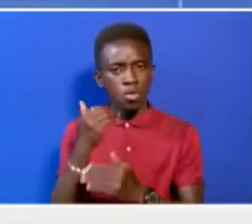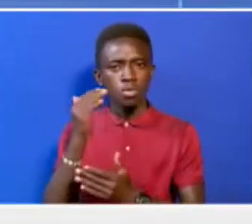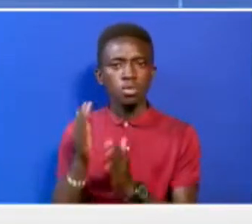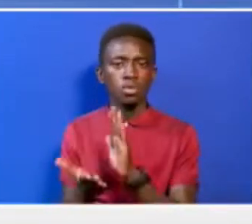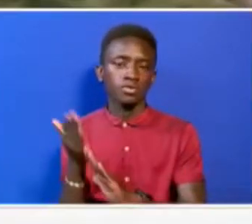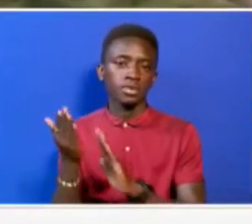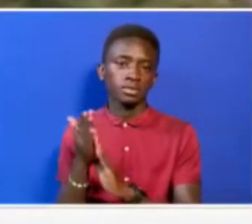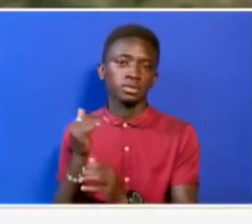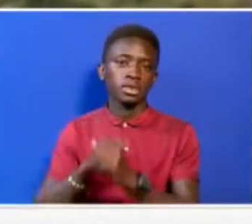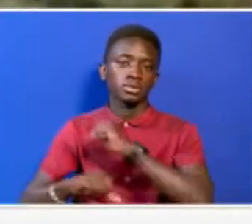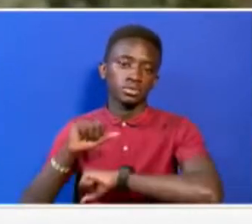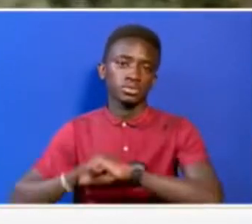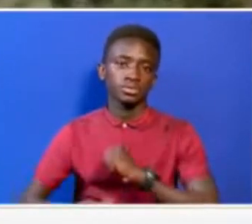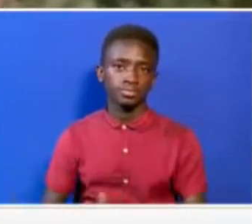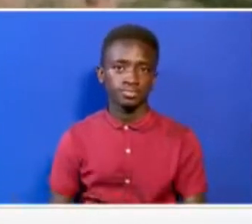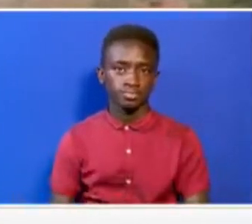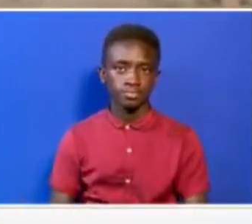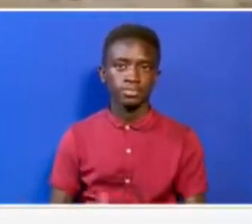hapa nchini.